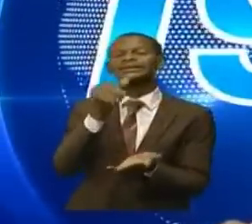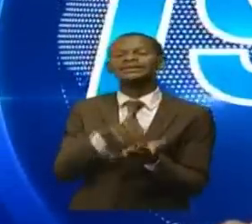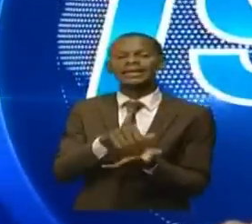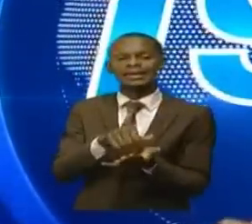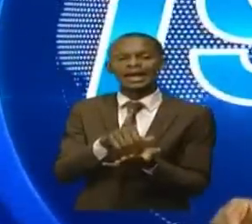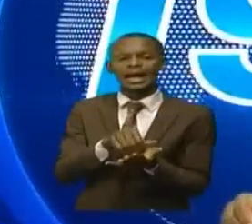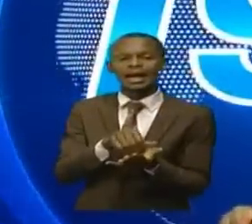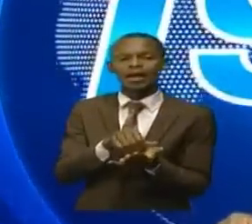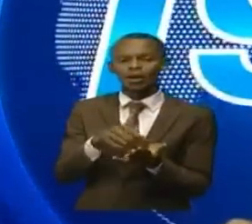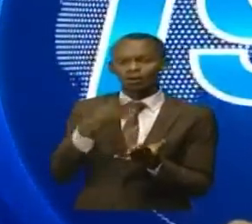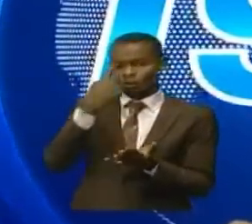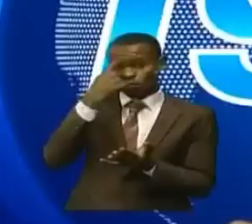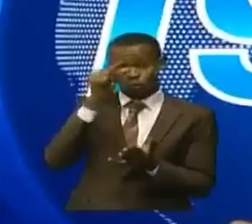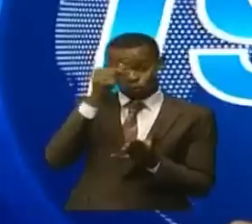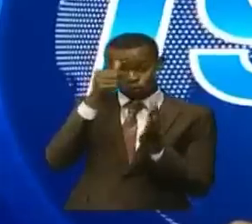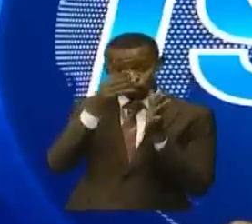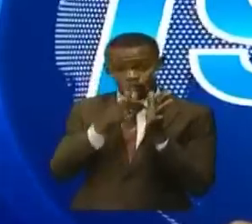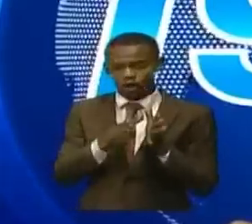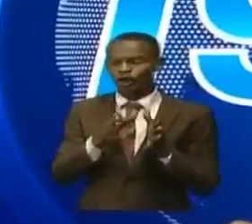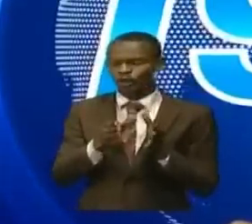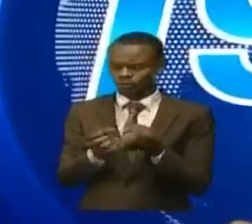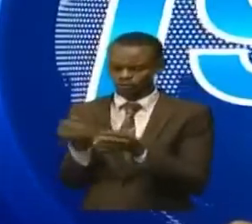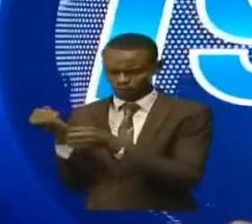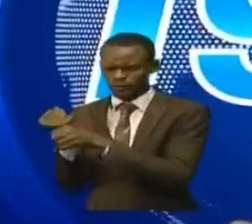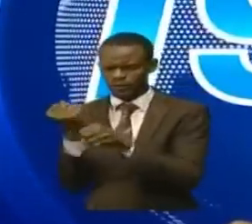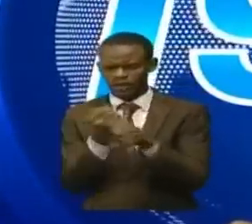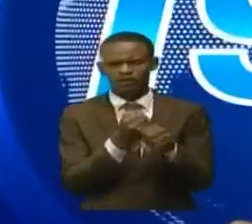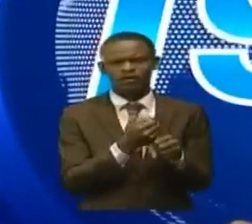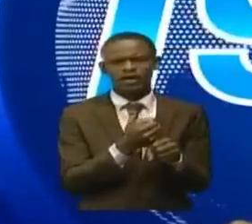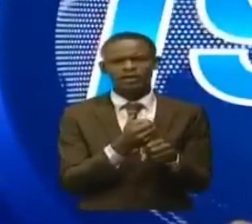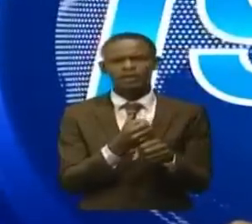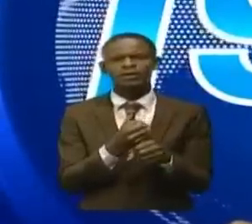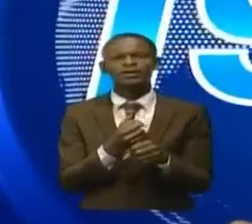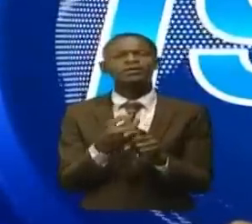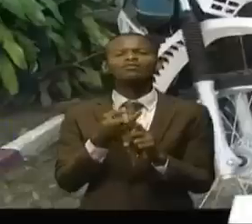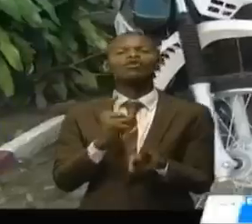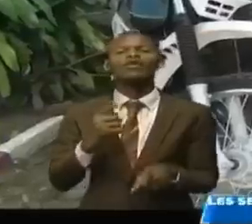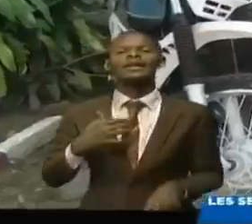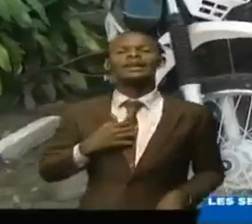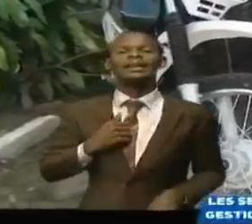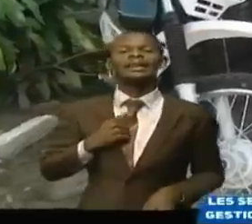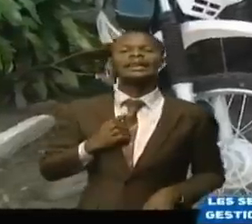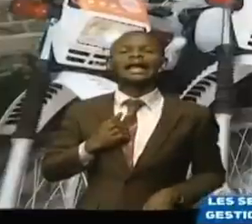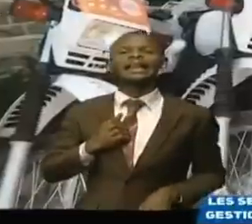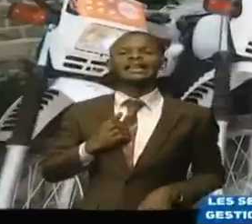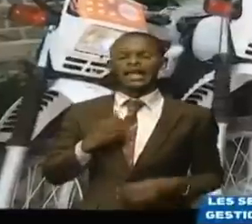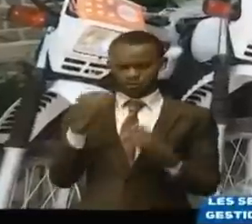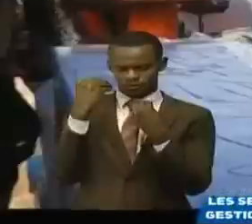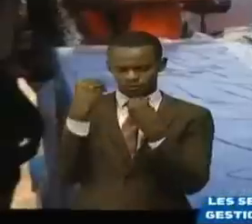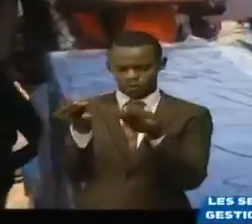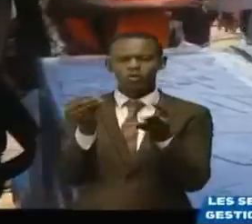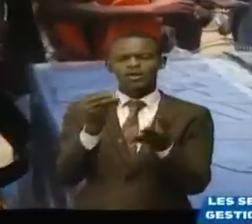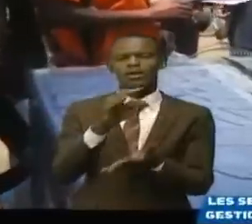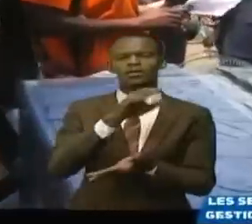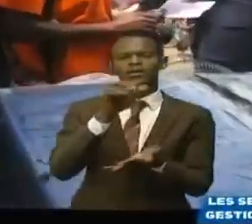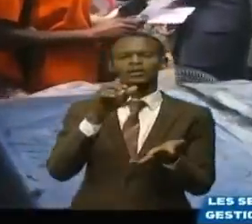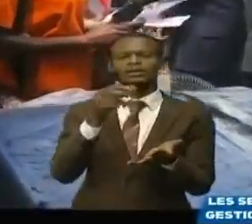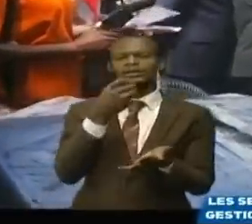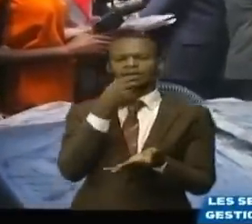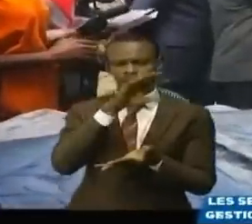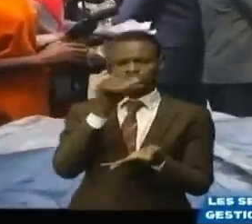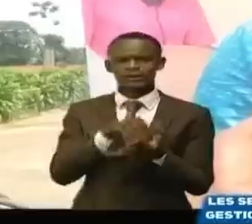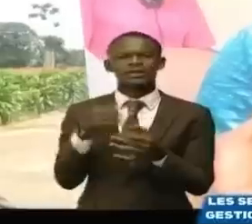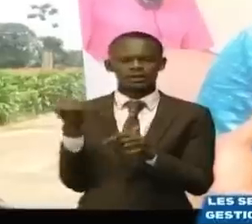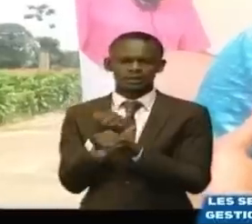l'UNFPA. Le gouverneur de cette province a présidé la cérémonie. Reportage. Cette dotation, constituée entre autres des 10